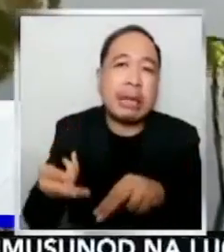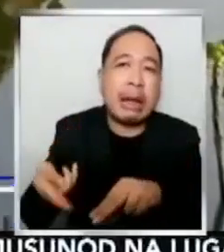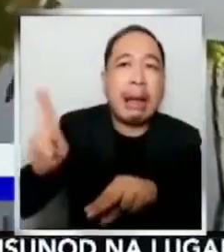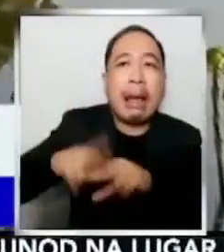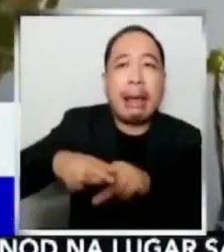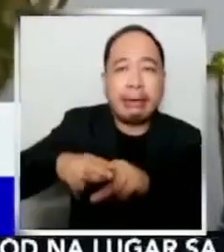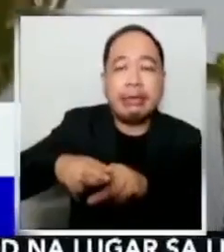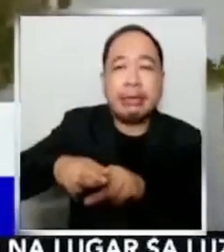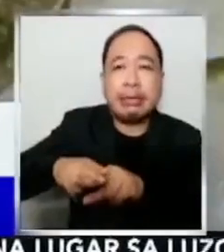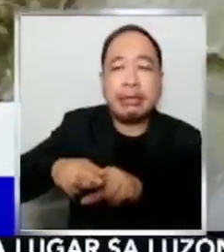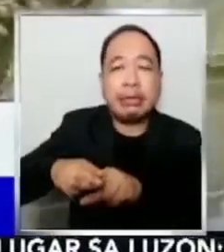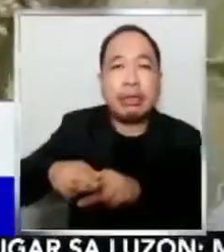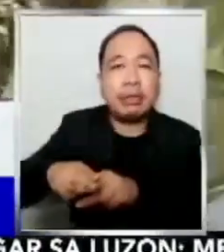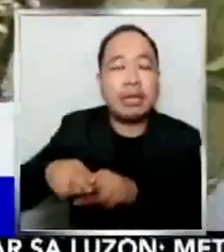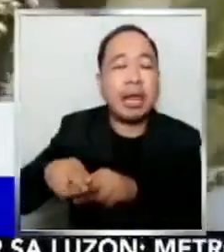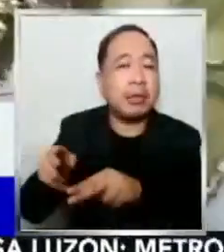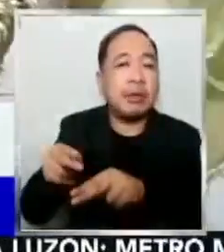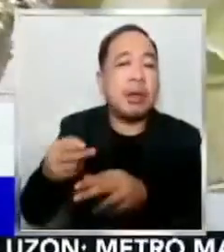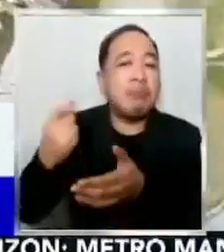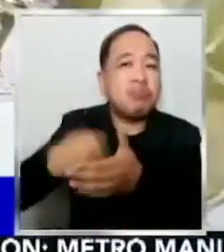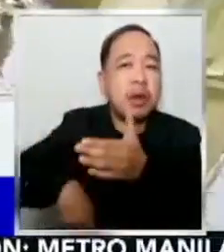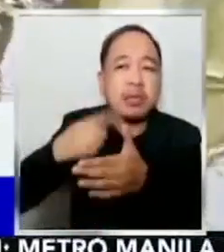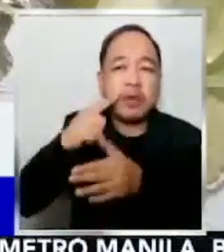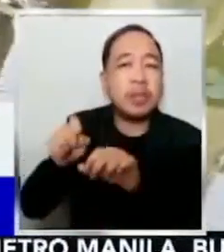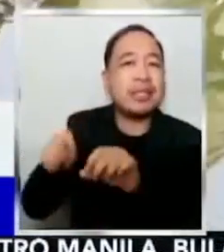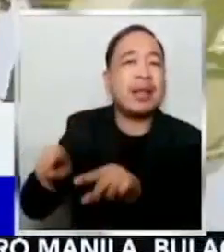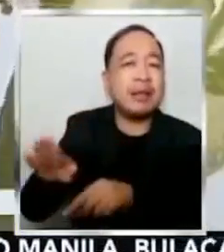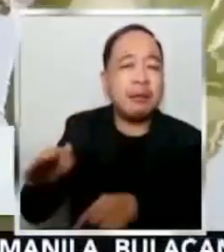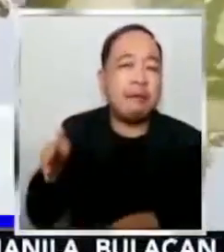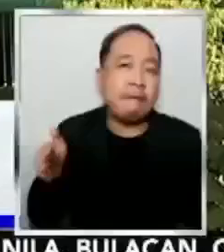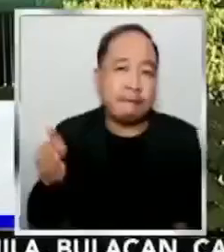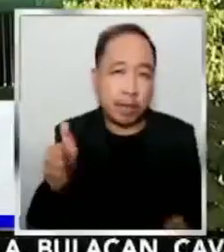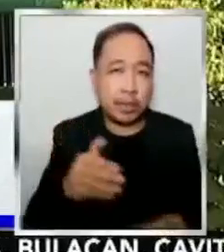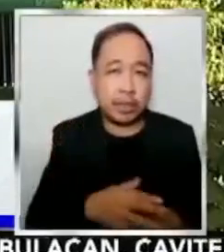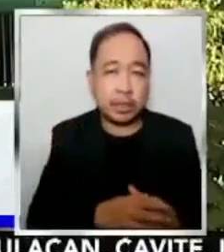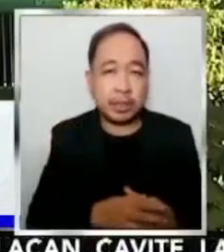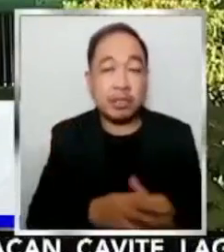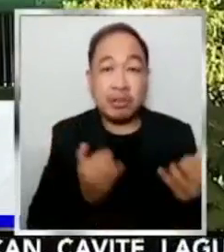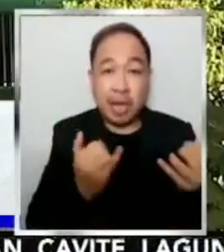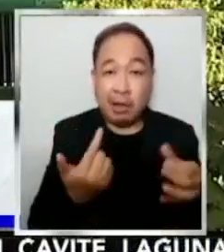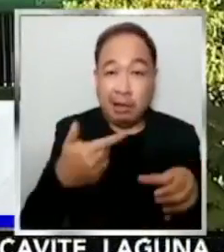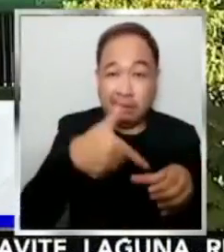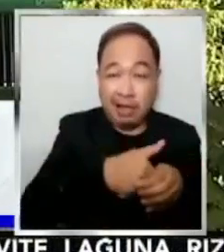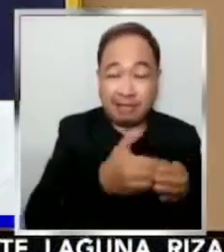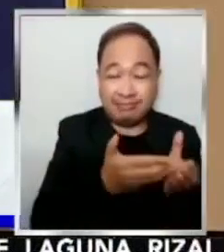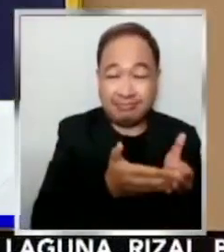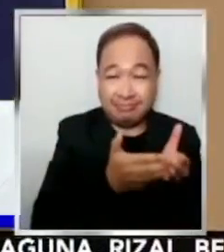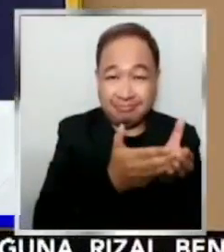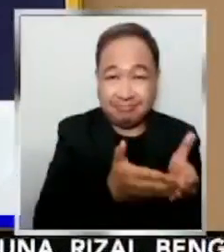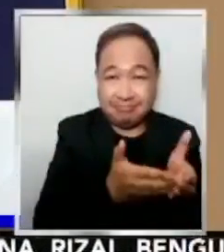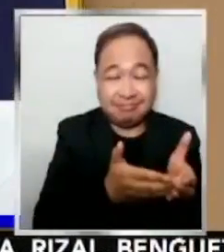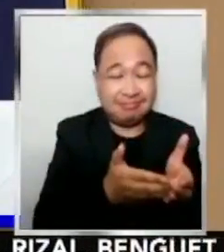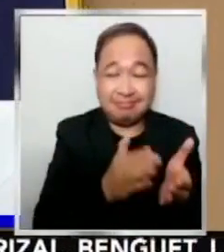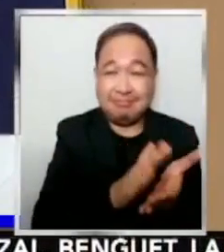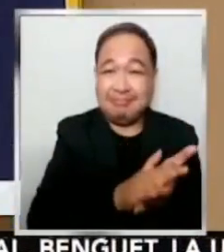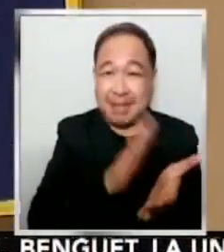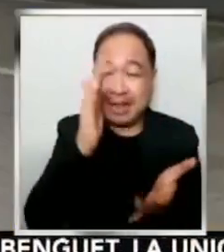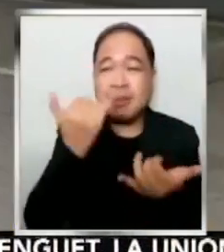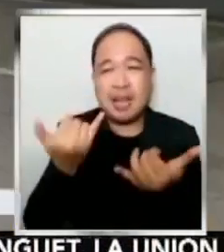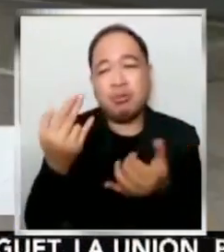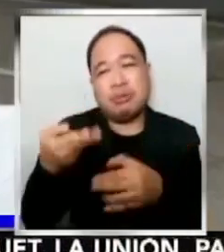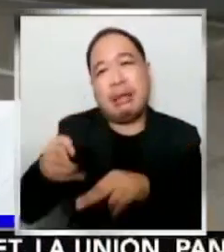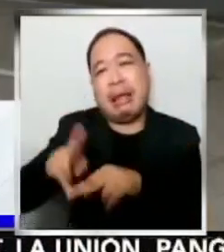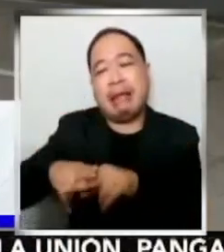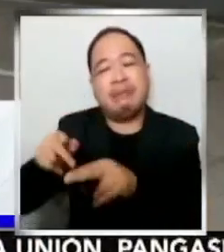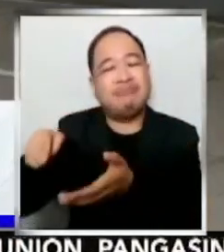yung halaga ng gasolina, dagdag na lang po kami ng halaga ng fertilizer. Ang Department of Energy naman muling nilinaw na walang